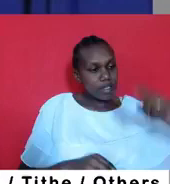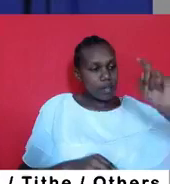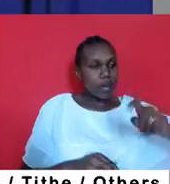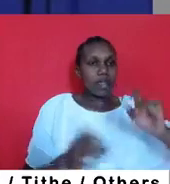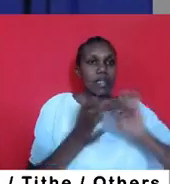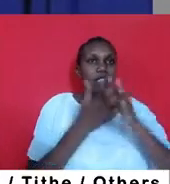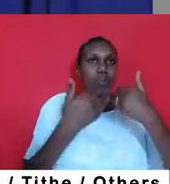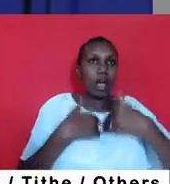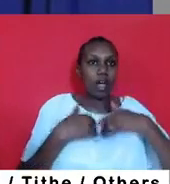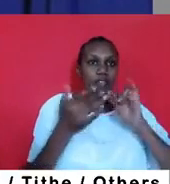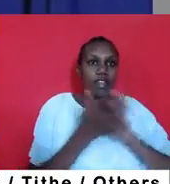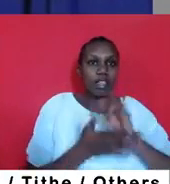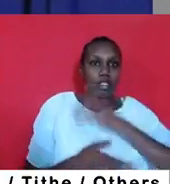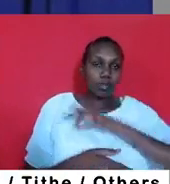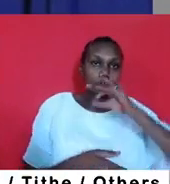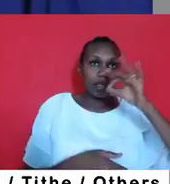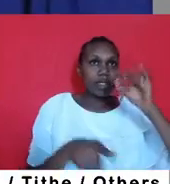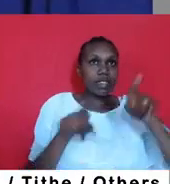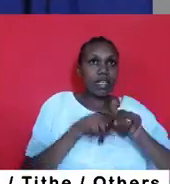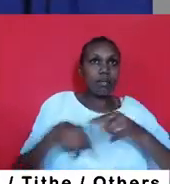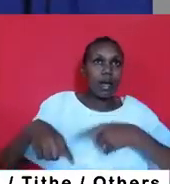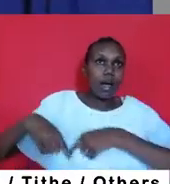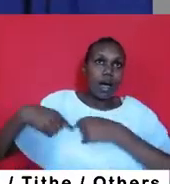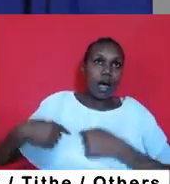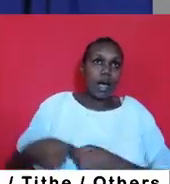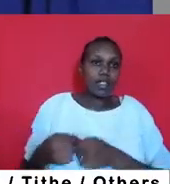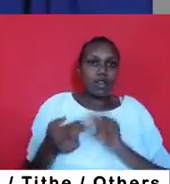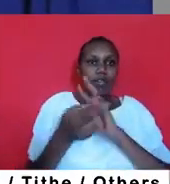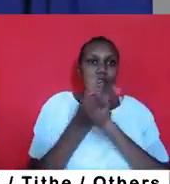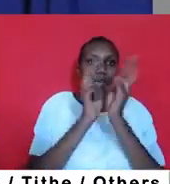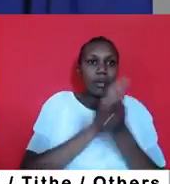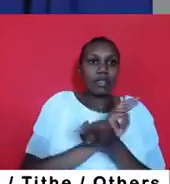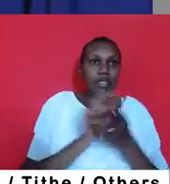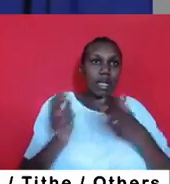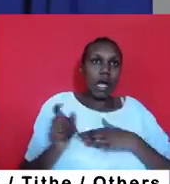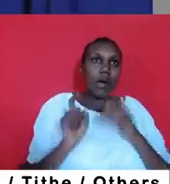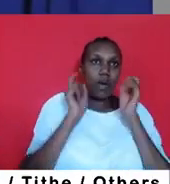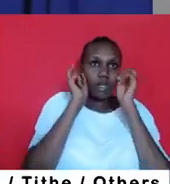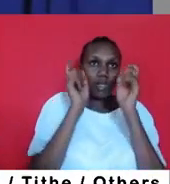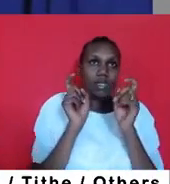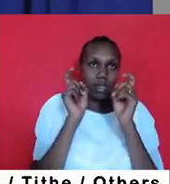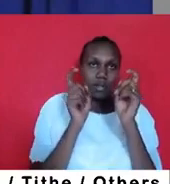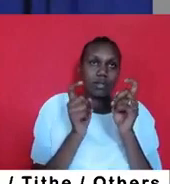tuwe na hiyo roho na moyo wa kutubu dhambi zetu.